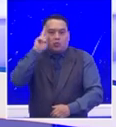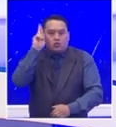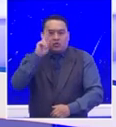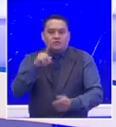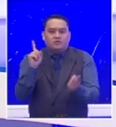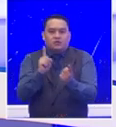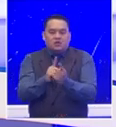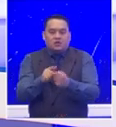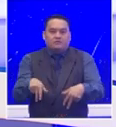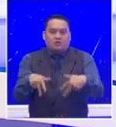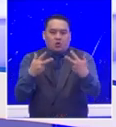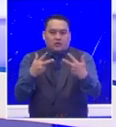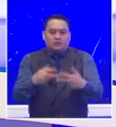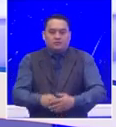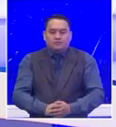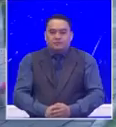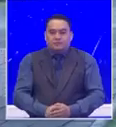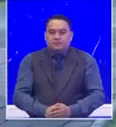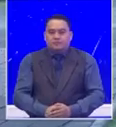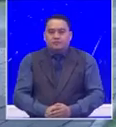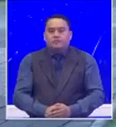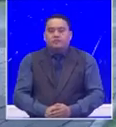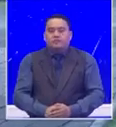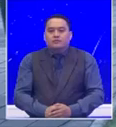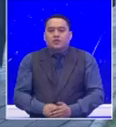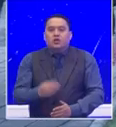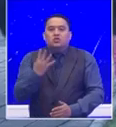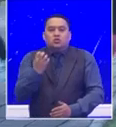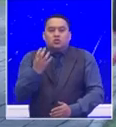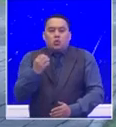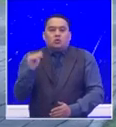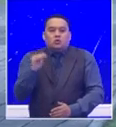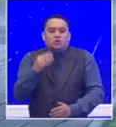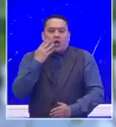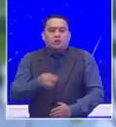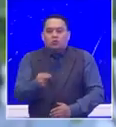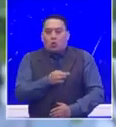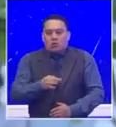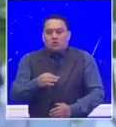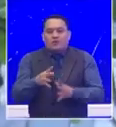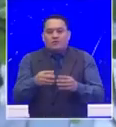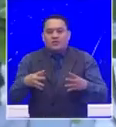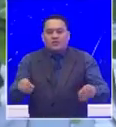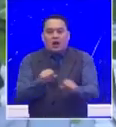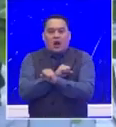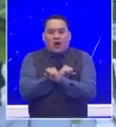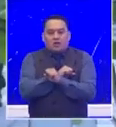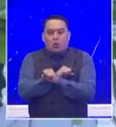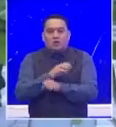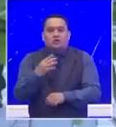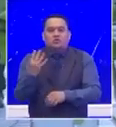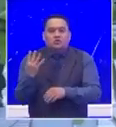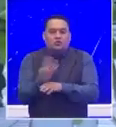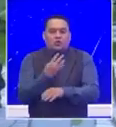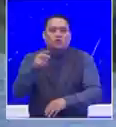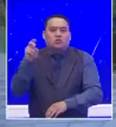будут встречаться онлайн. Более 400 тысяч школьников Алматинской области на весенних каникулах. Однако четвертая четверть